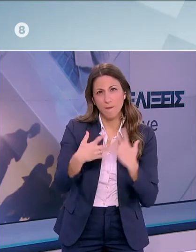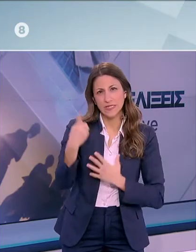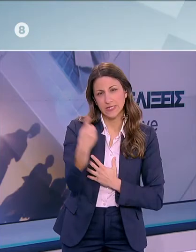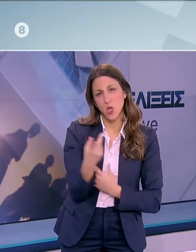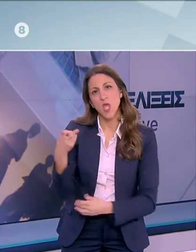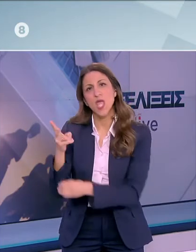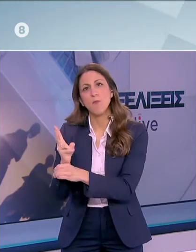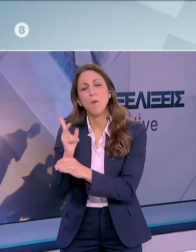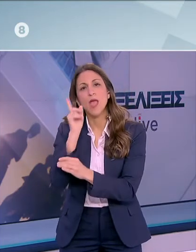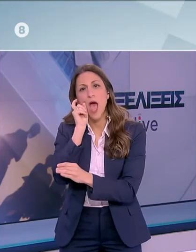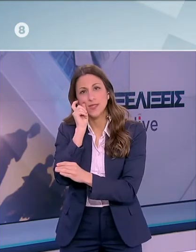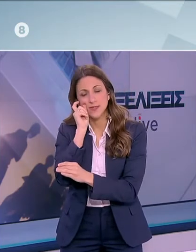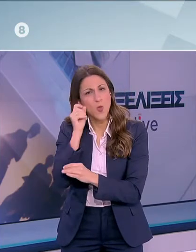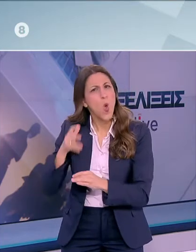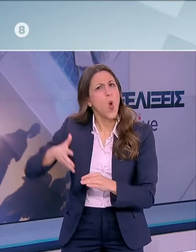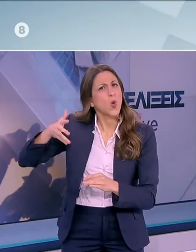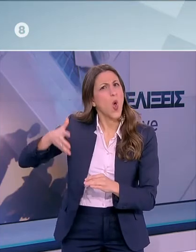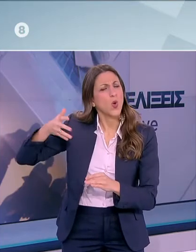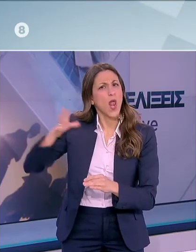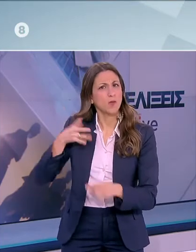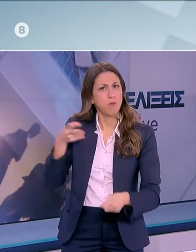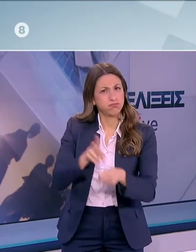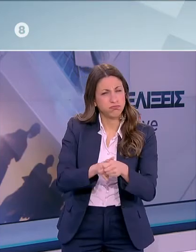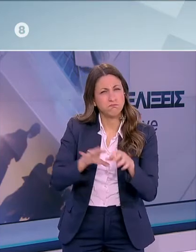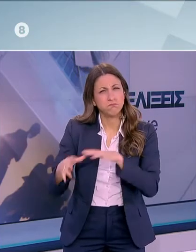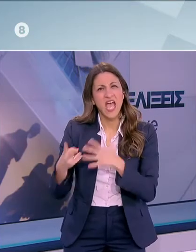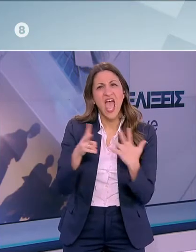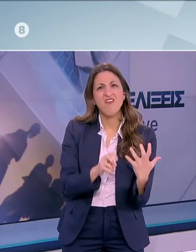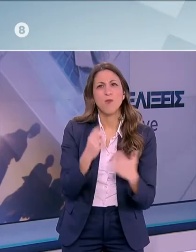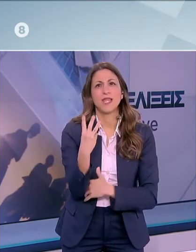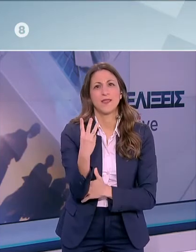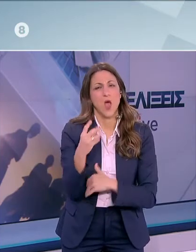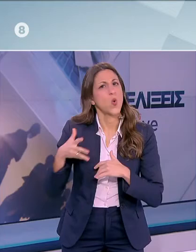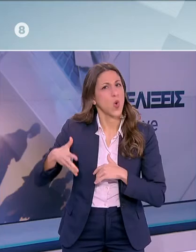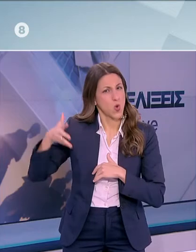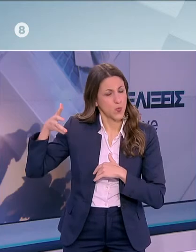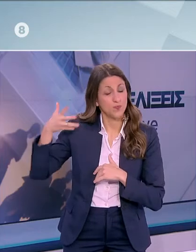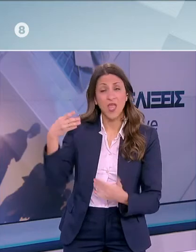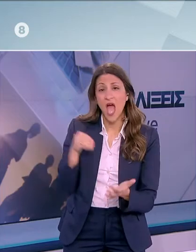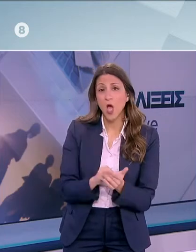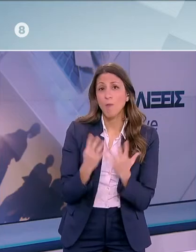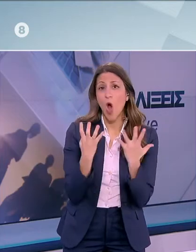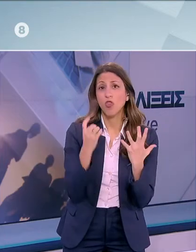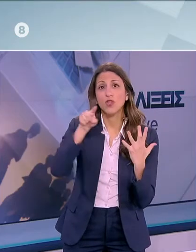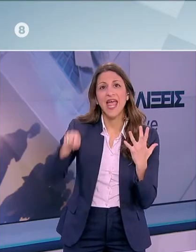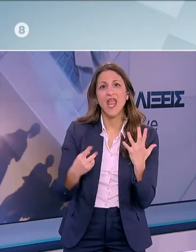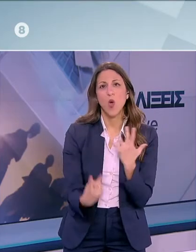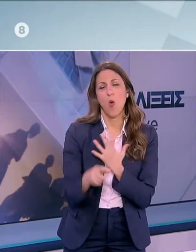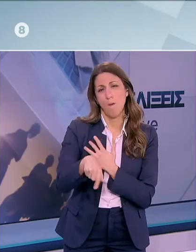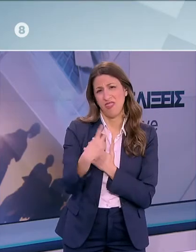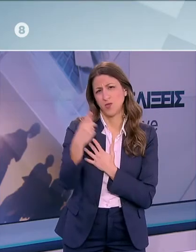υπόλοιποι άνδρες. Η διάμεση ηλικία των θανόντων συμπολιτών μας ήταν τα 73 έτη και το